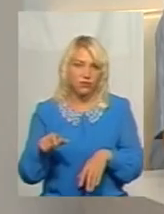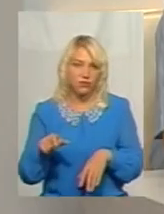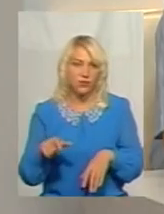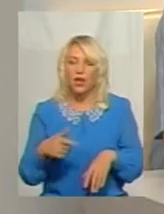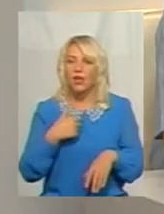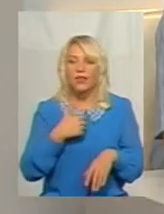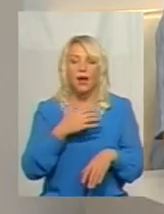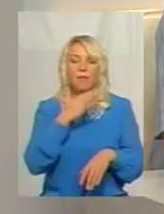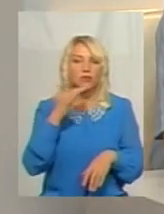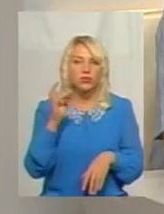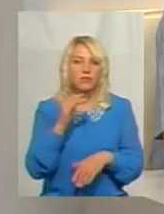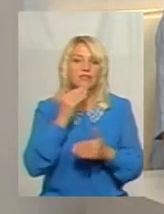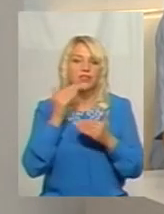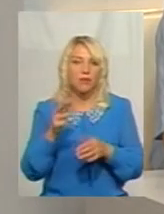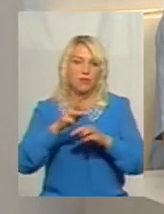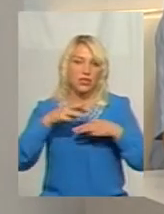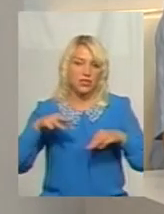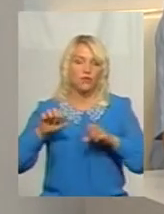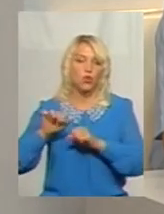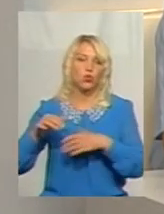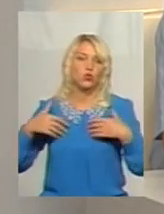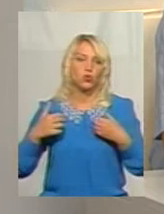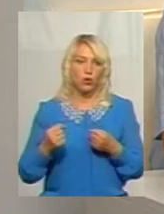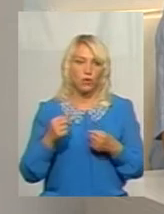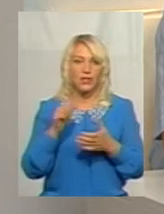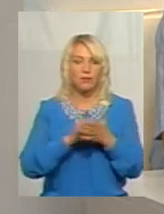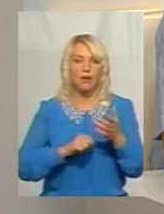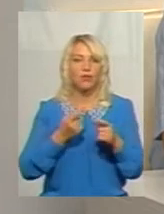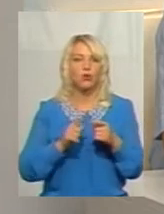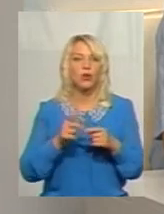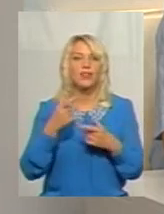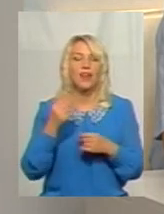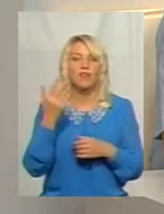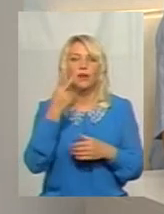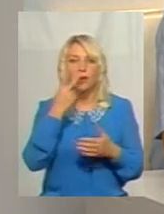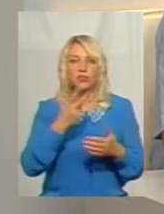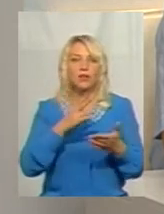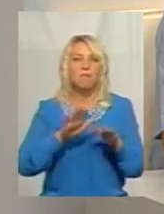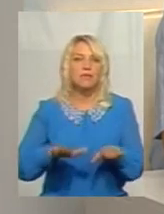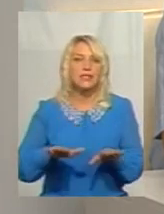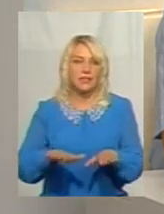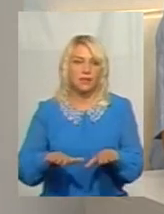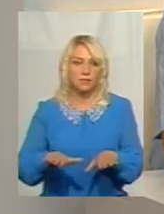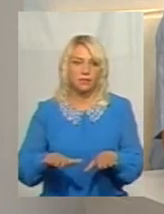Я неодноразово вже звертався до Міністерства охорони здоров'я з приводу того, де вони бачать місце